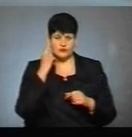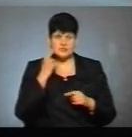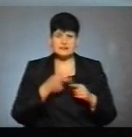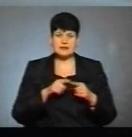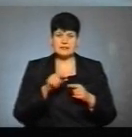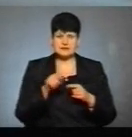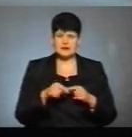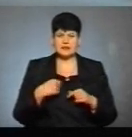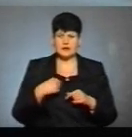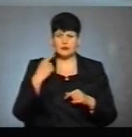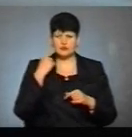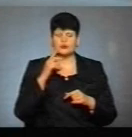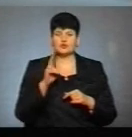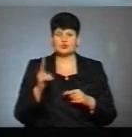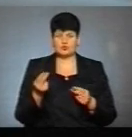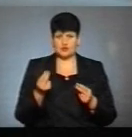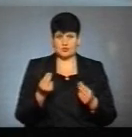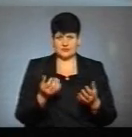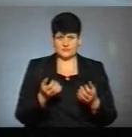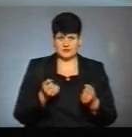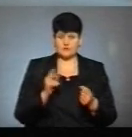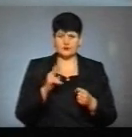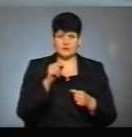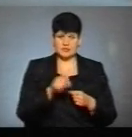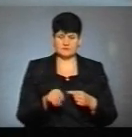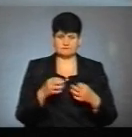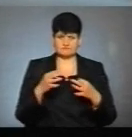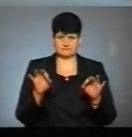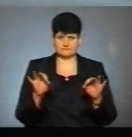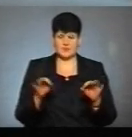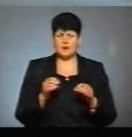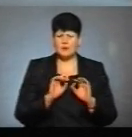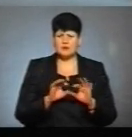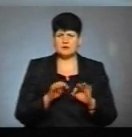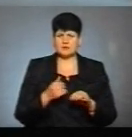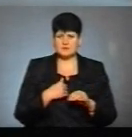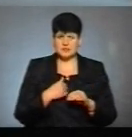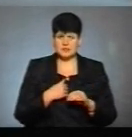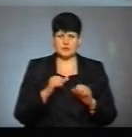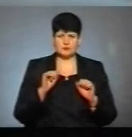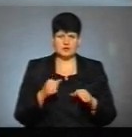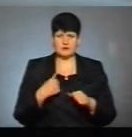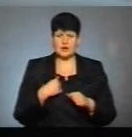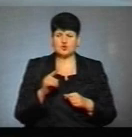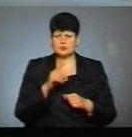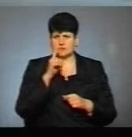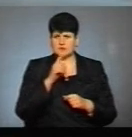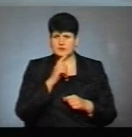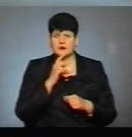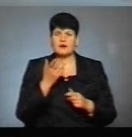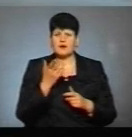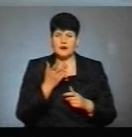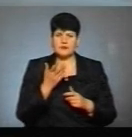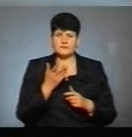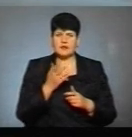застави я взагалі думаю, що хтось гроші взяв, щоб їх випустити. Поясніть мені, ну, можливо, я щось не розумію, яка така калькуляція